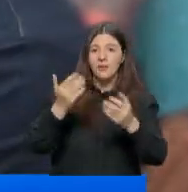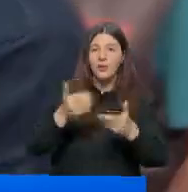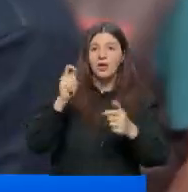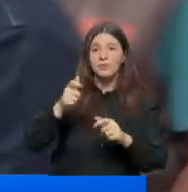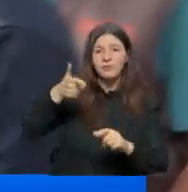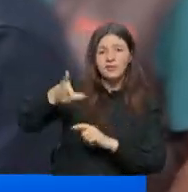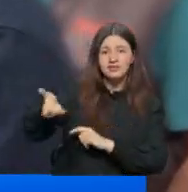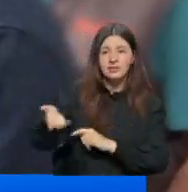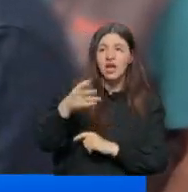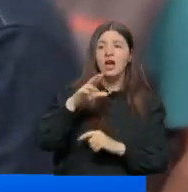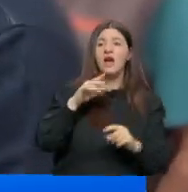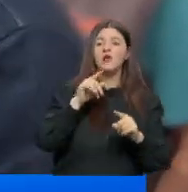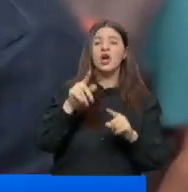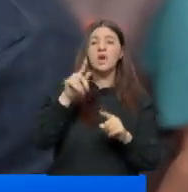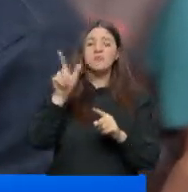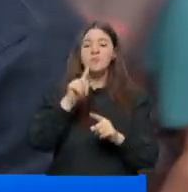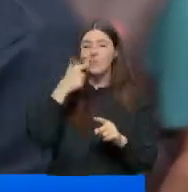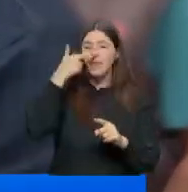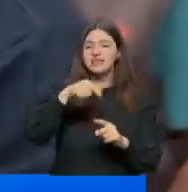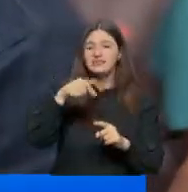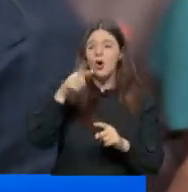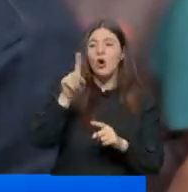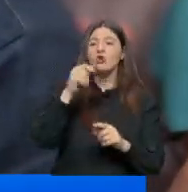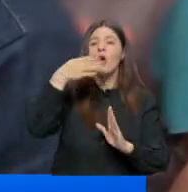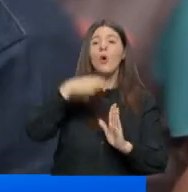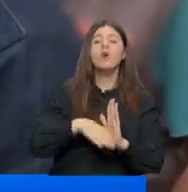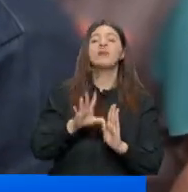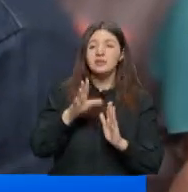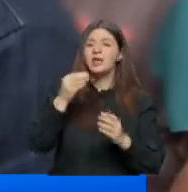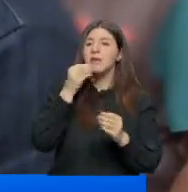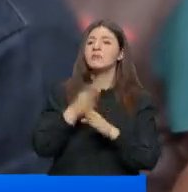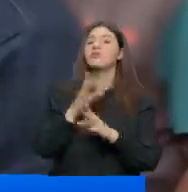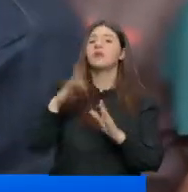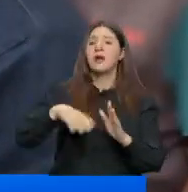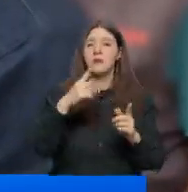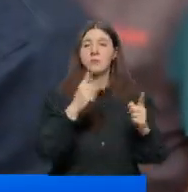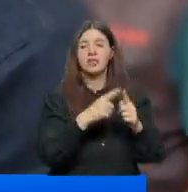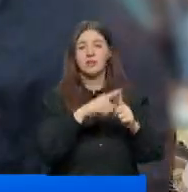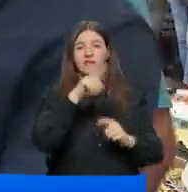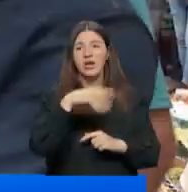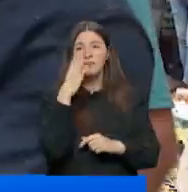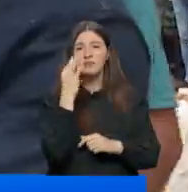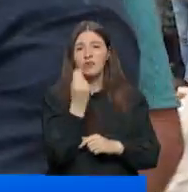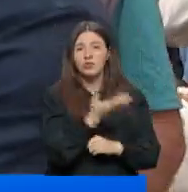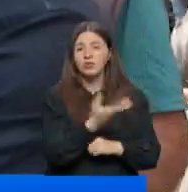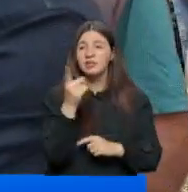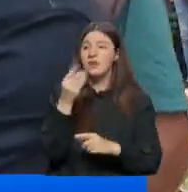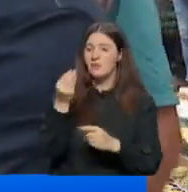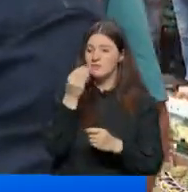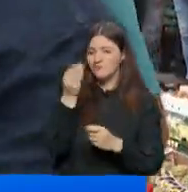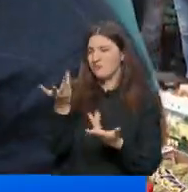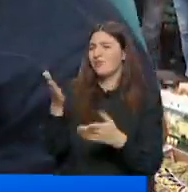Pompalar. Mazot 10 liraya düşmeyene kadar gıdada veya enflasyonun düşme şansı yok. Otomatik vergi memuru oldu şeyler. Evet. Siz bir ürünü bedava